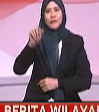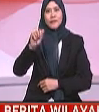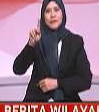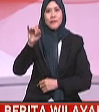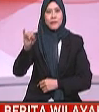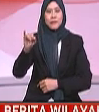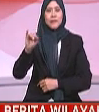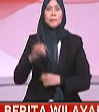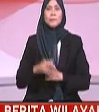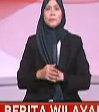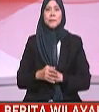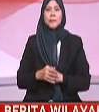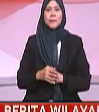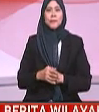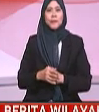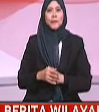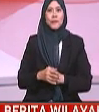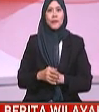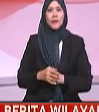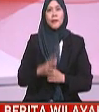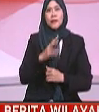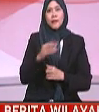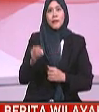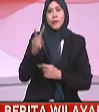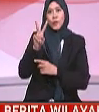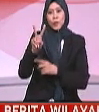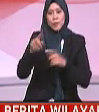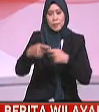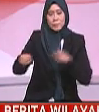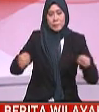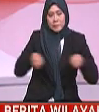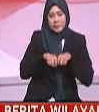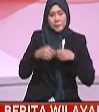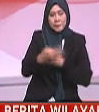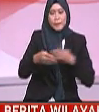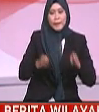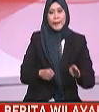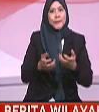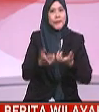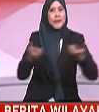Sri Prachanatini Balabeda dalam 2 kamar berbeza.